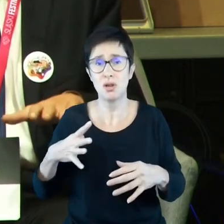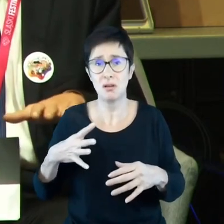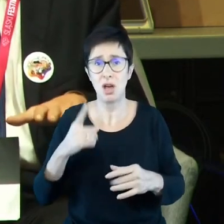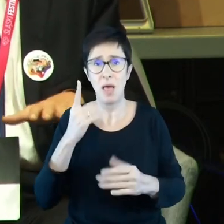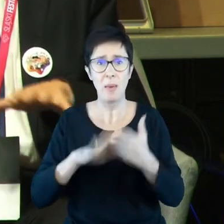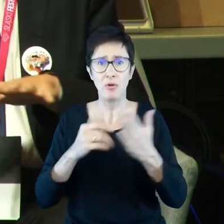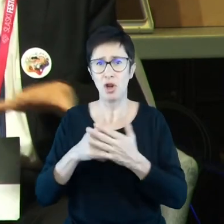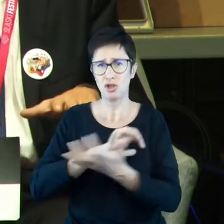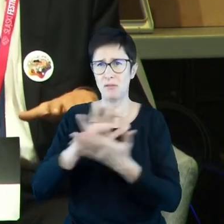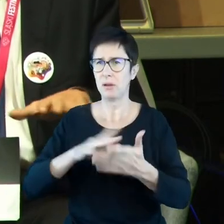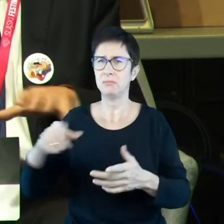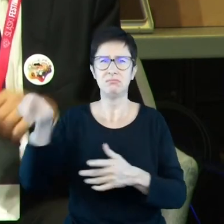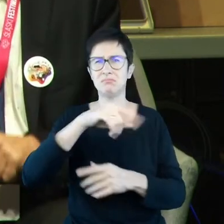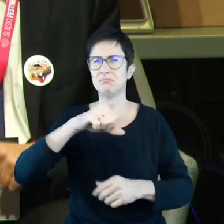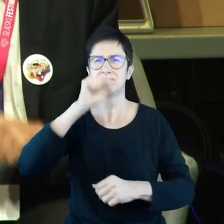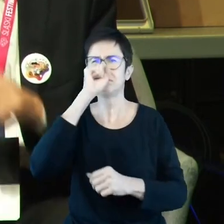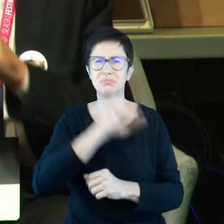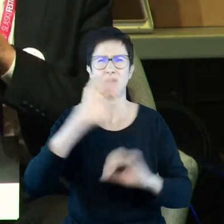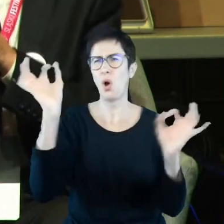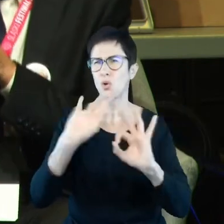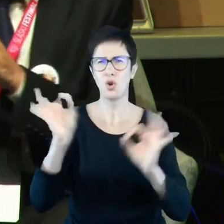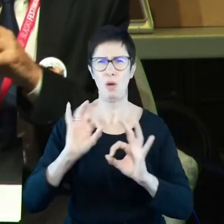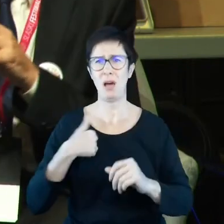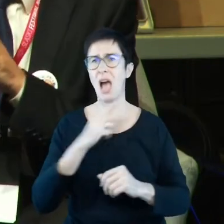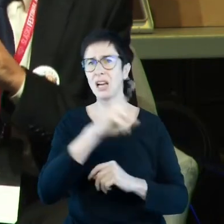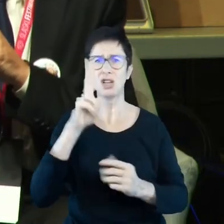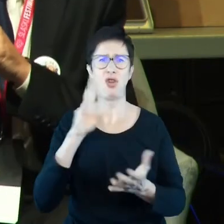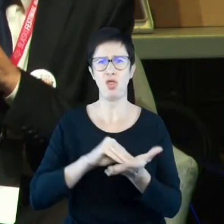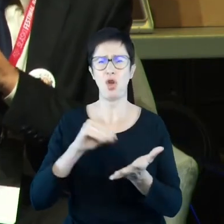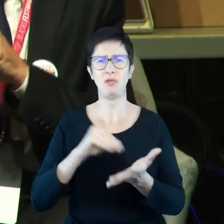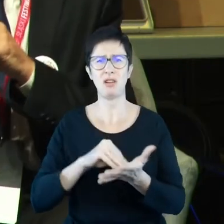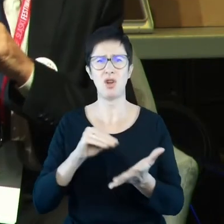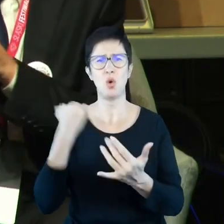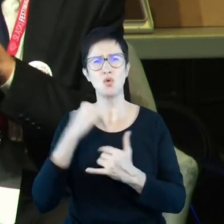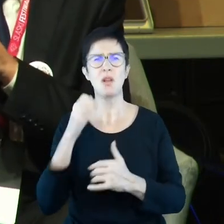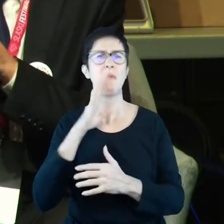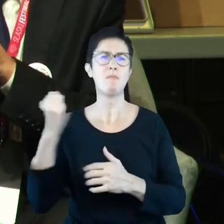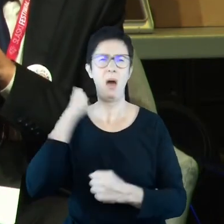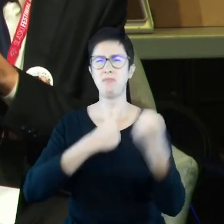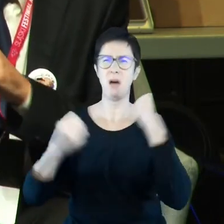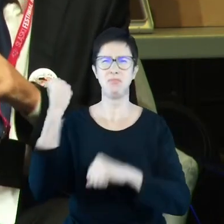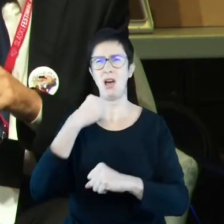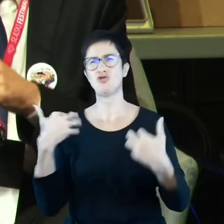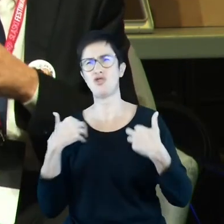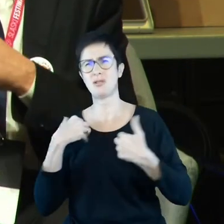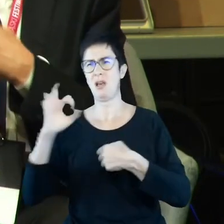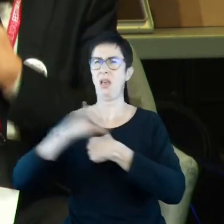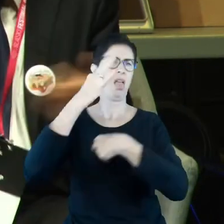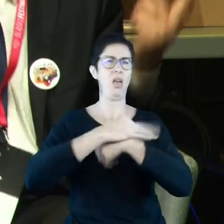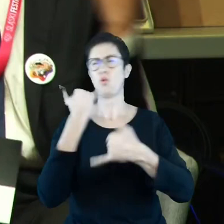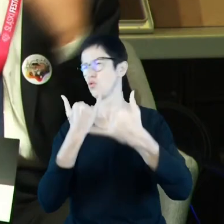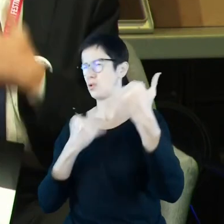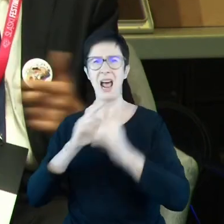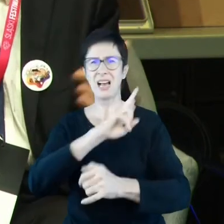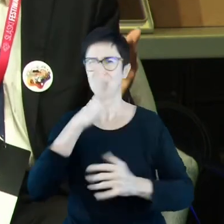jest absurdalny i wszyscy doświadczamy tego samego kuksańca od losu, który jest uniwersalny, wszyscy doświadczamy go tak samo i